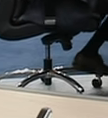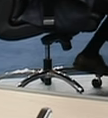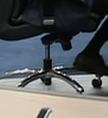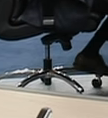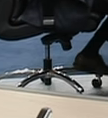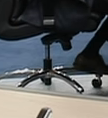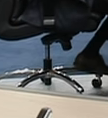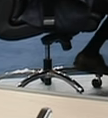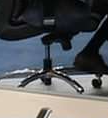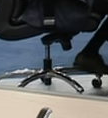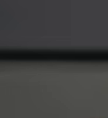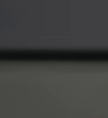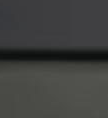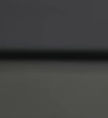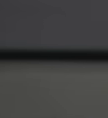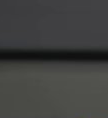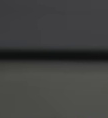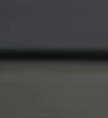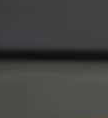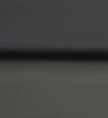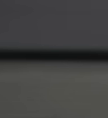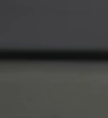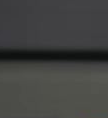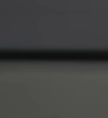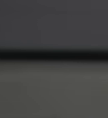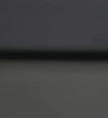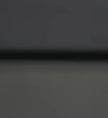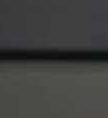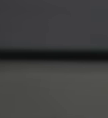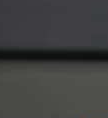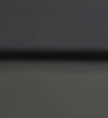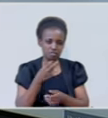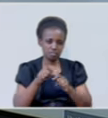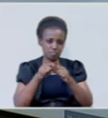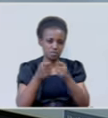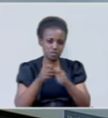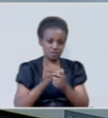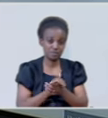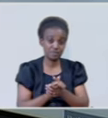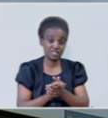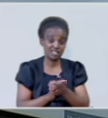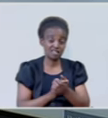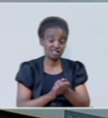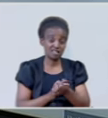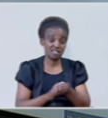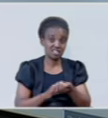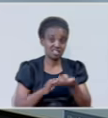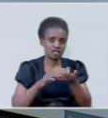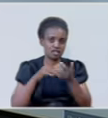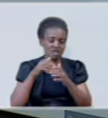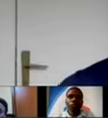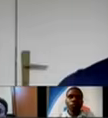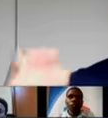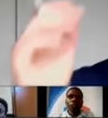Au cours de cette conférence de presse tenue par vidéoconférence, le président de la République, Paul Kagame, a fait savoir qu'avant la fin